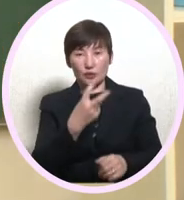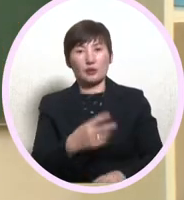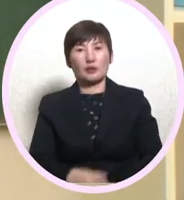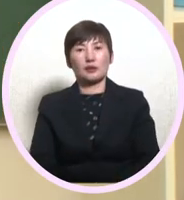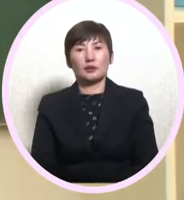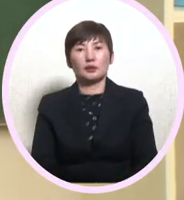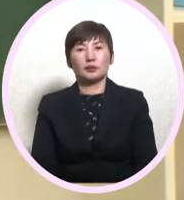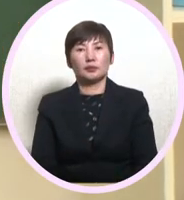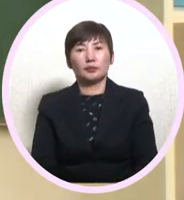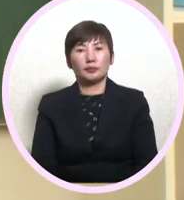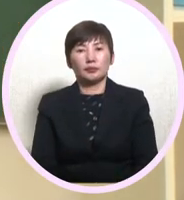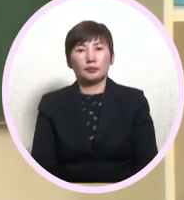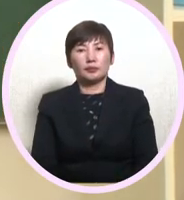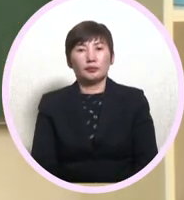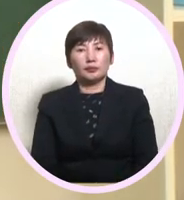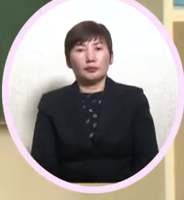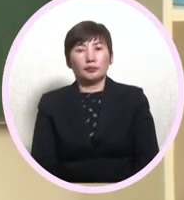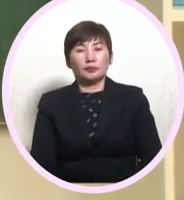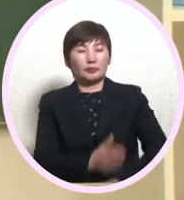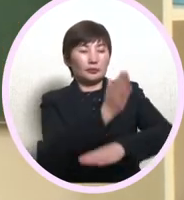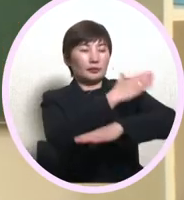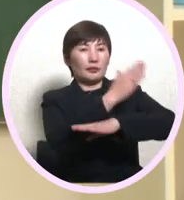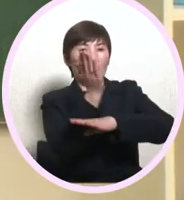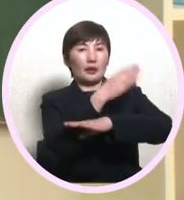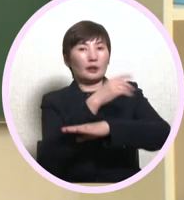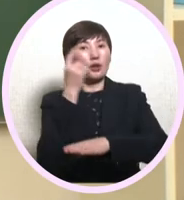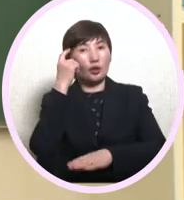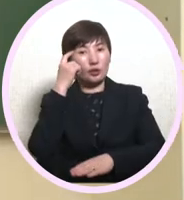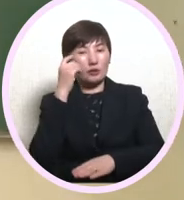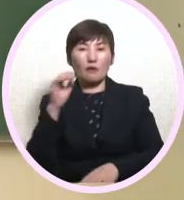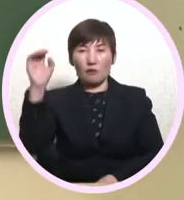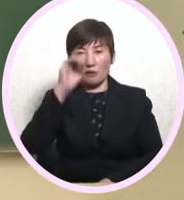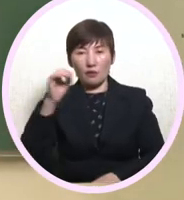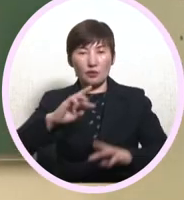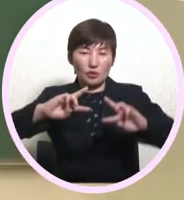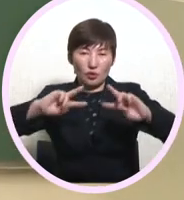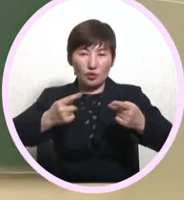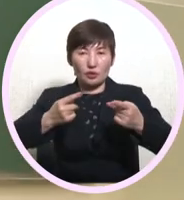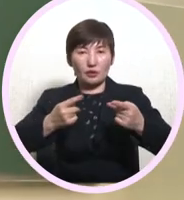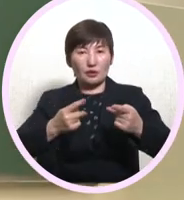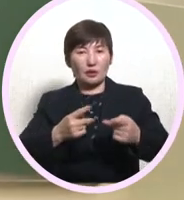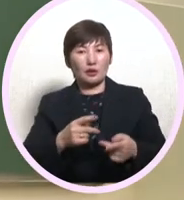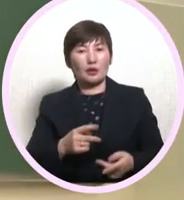налтыг олохын тулд функцийн өөрчлөлт үү, y-ийн өөрчлөлтийг аргументийн өөрчлөлт